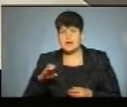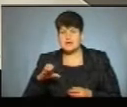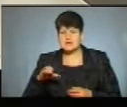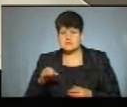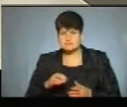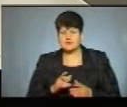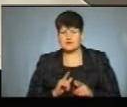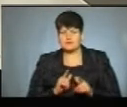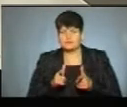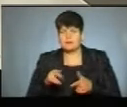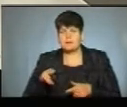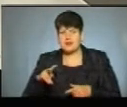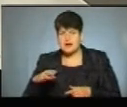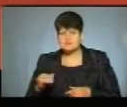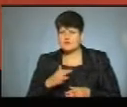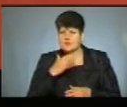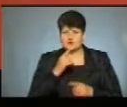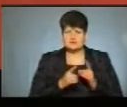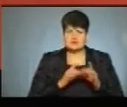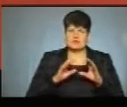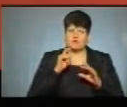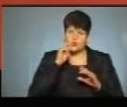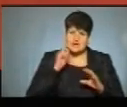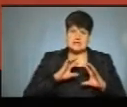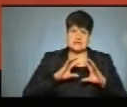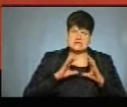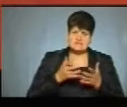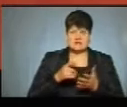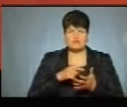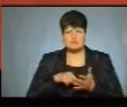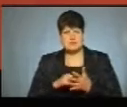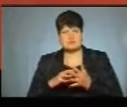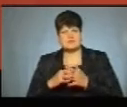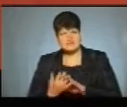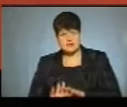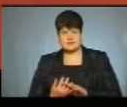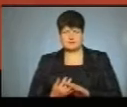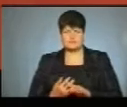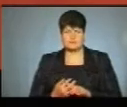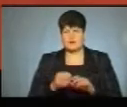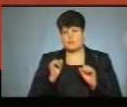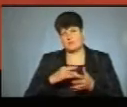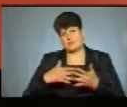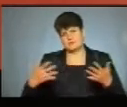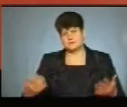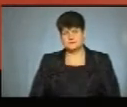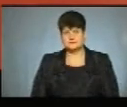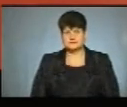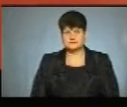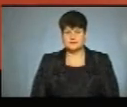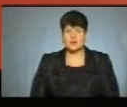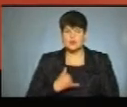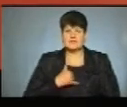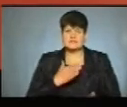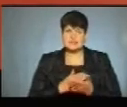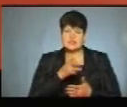чого змінили там в Україні, світі, своєму місті, селищі. Ну і тут можна продовжувати. У нас ще є час, аби